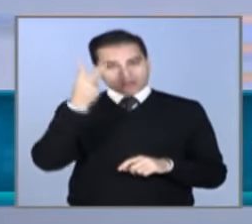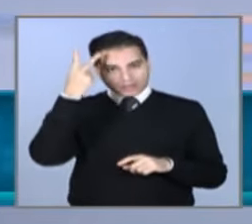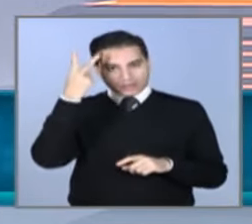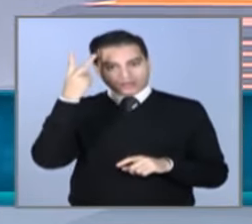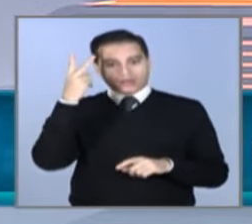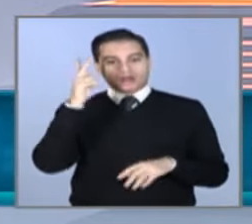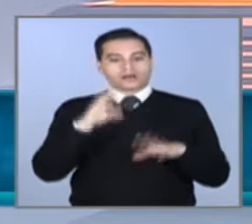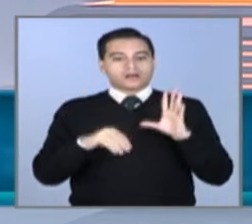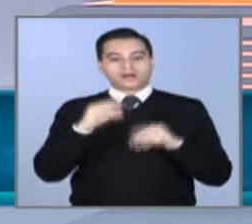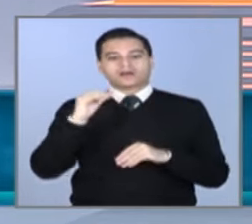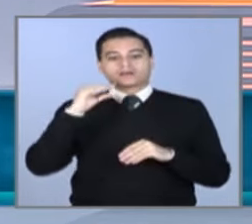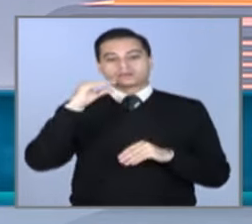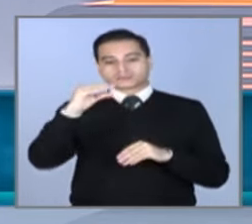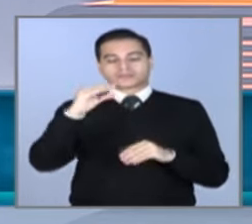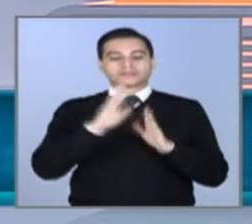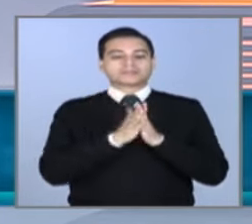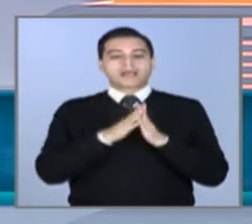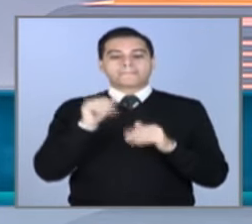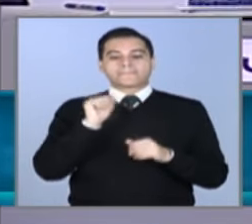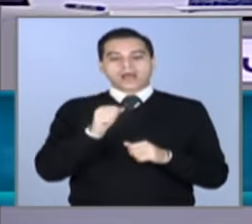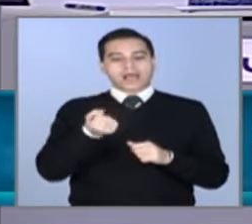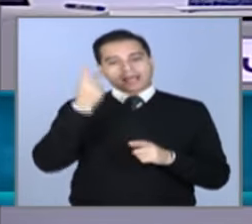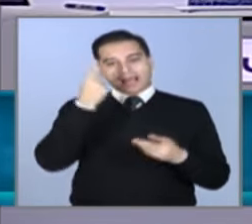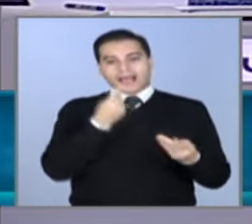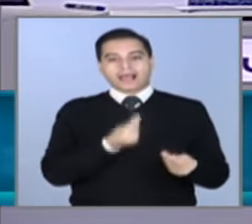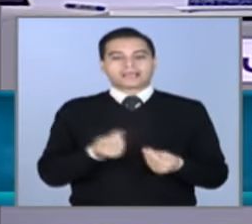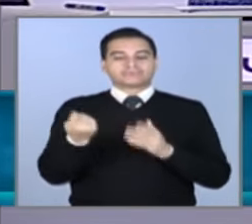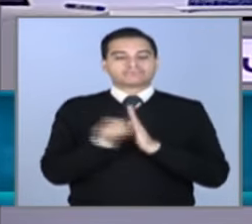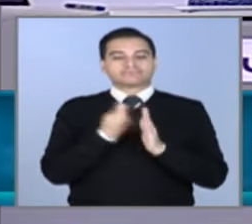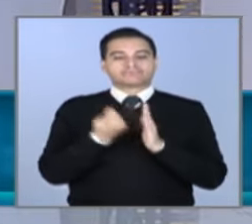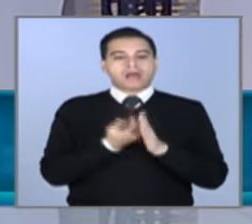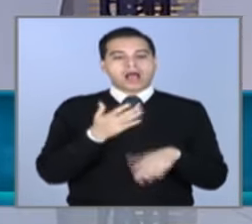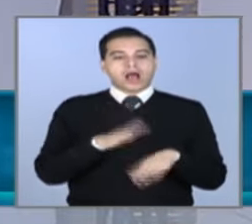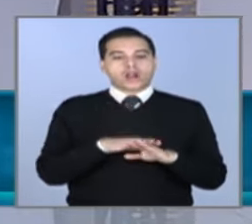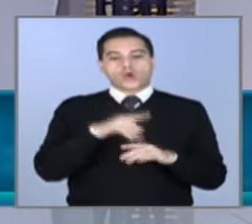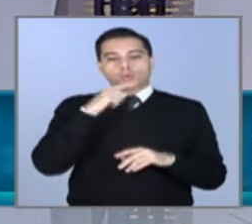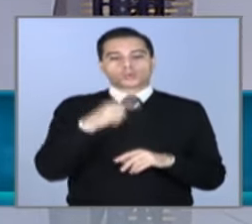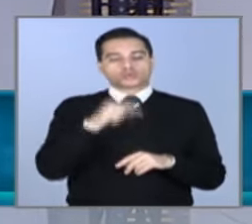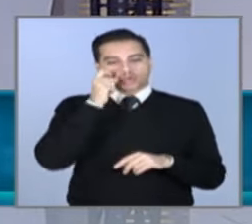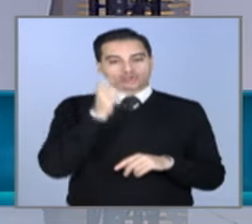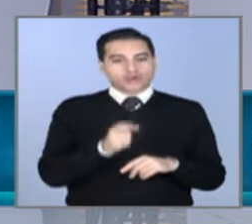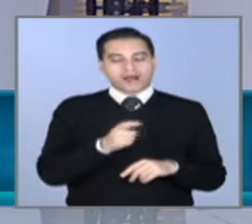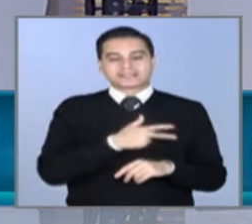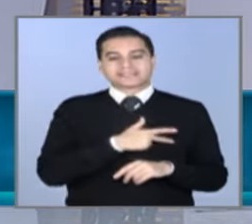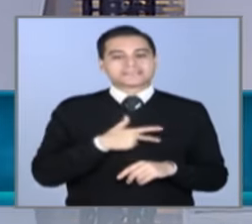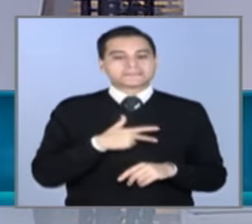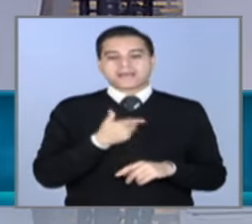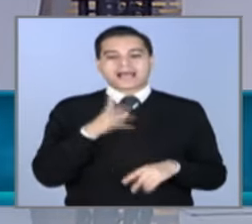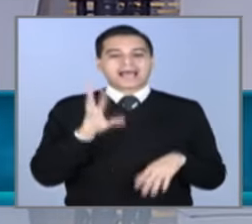قلب ضعيف هي رواية قصيرة لكاتب روسي، فمن هو؟ A Weak